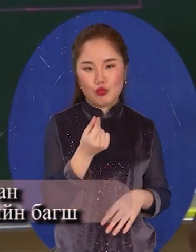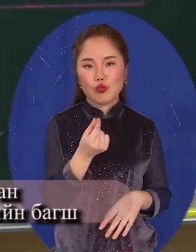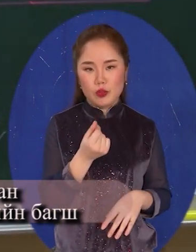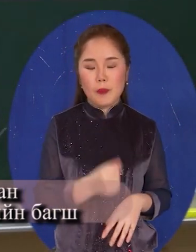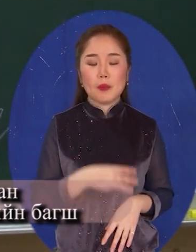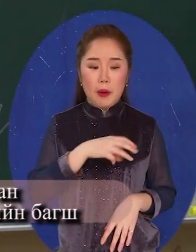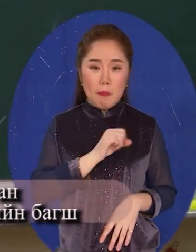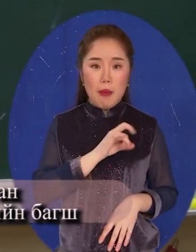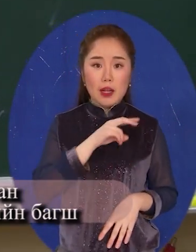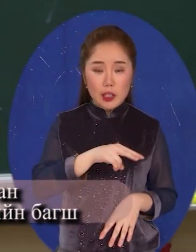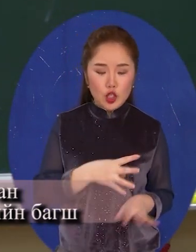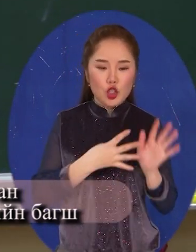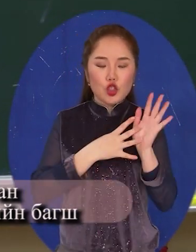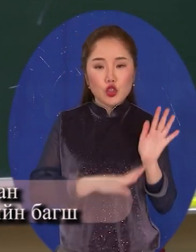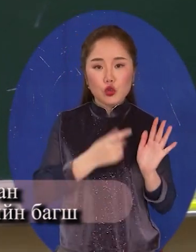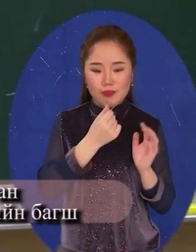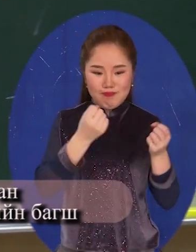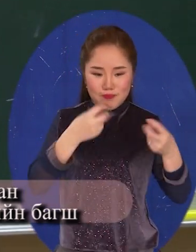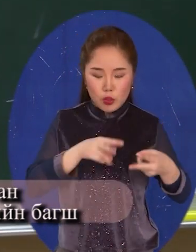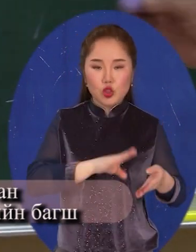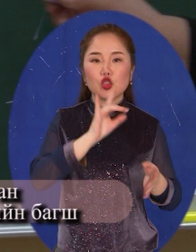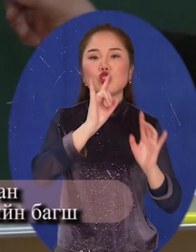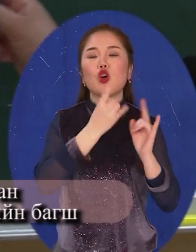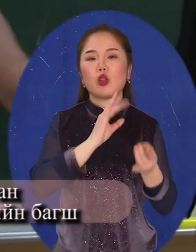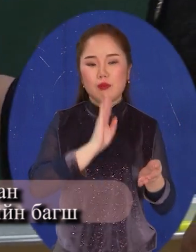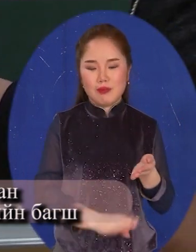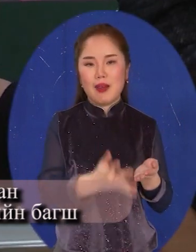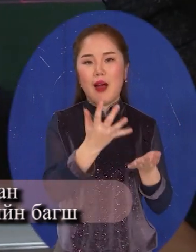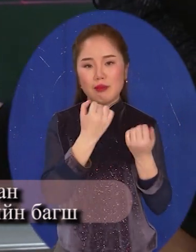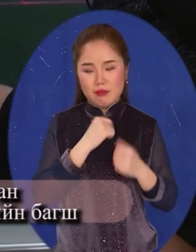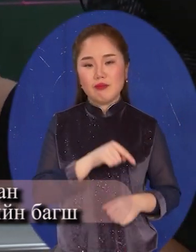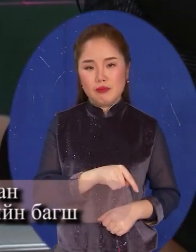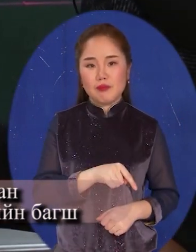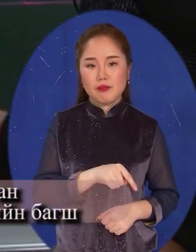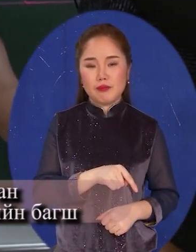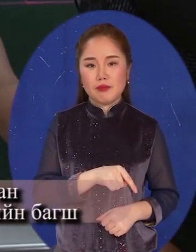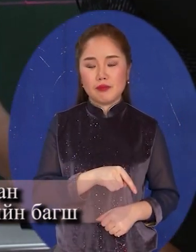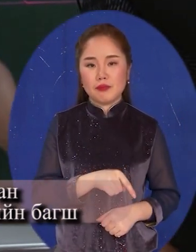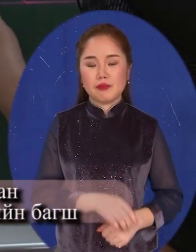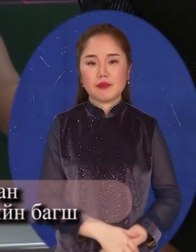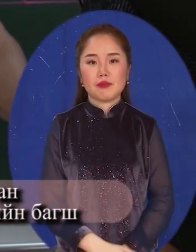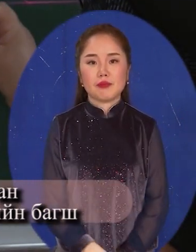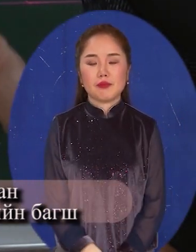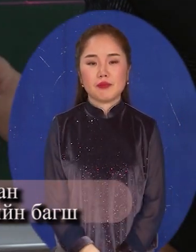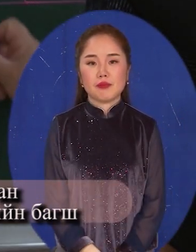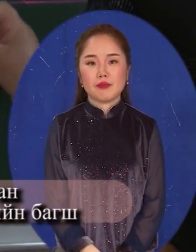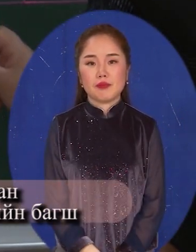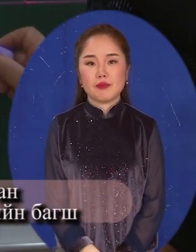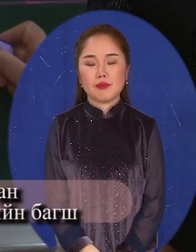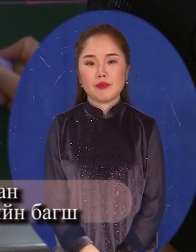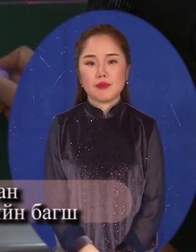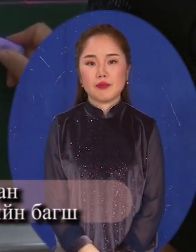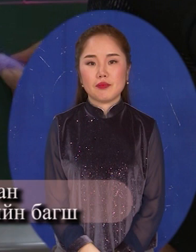болсақ, 900 болады екен. Сонымен Марал 900 төгірікке ойыншық алыпты.